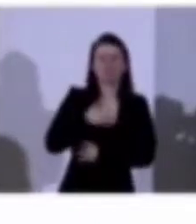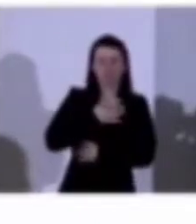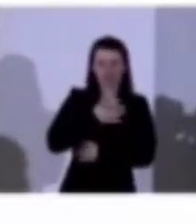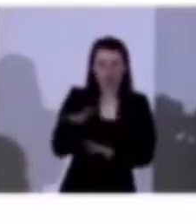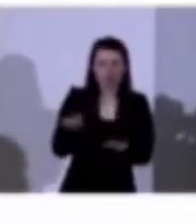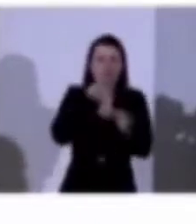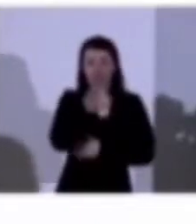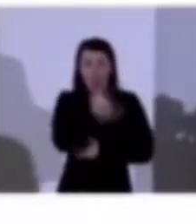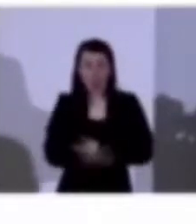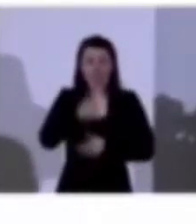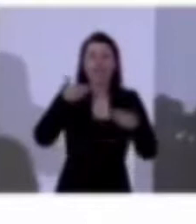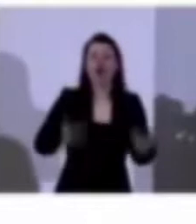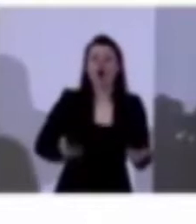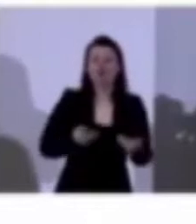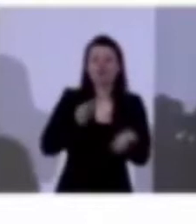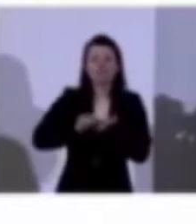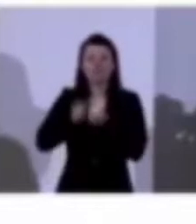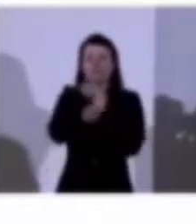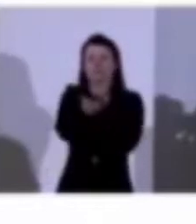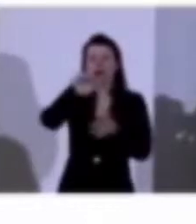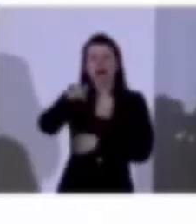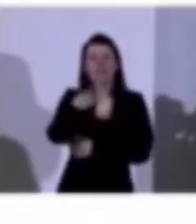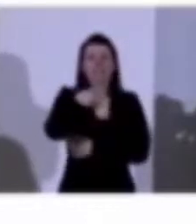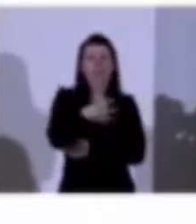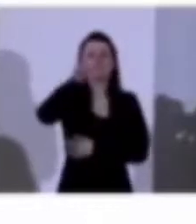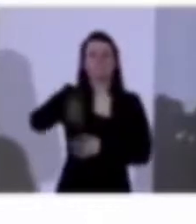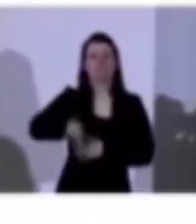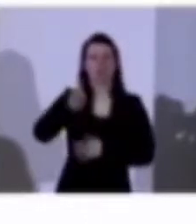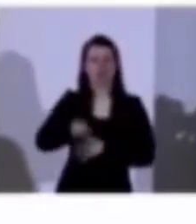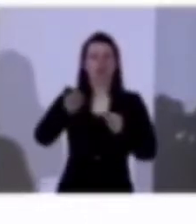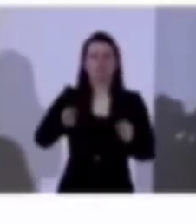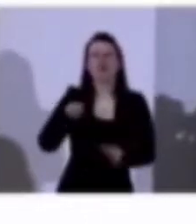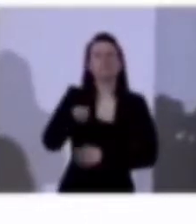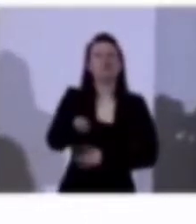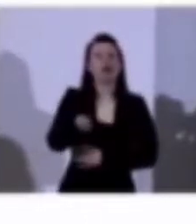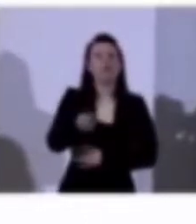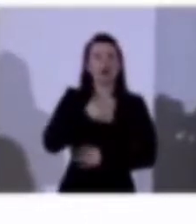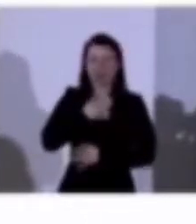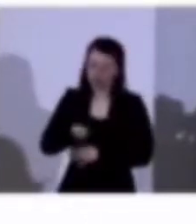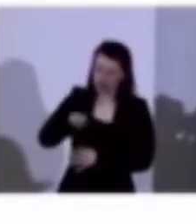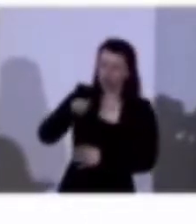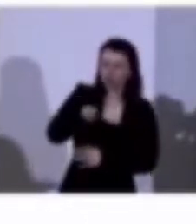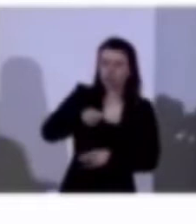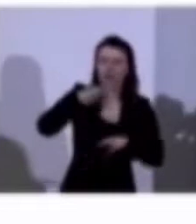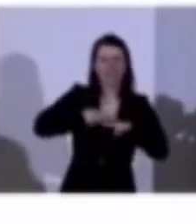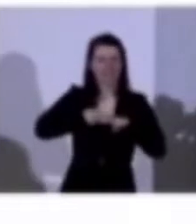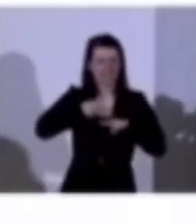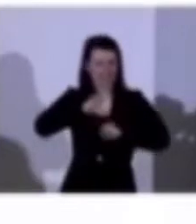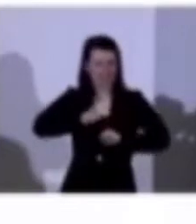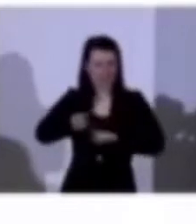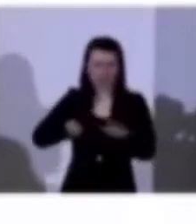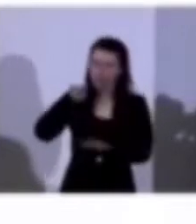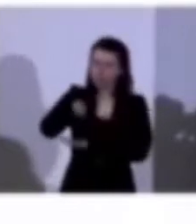quindi all'ufficio postale si potrà mettere la testa sanitaria dentro i nostri postamat e si potrà in maniera guidate molto sempre